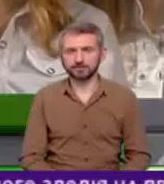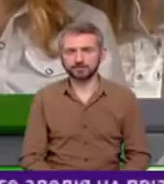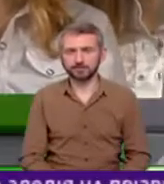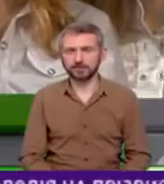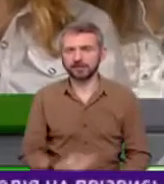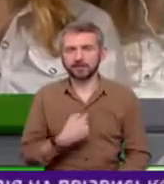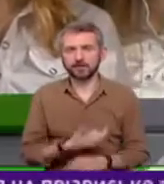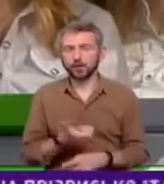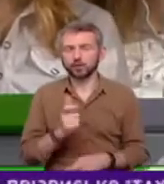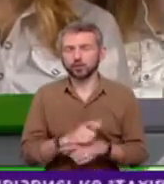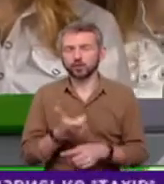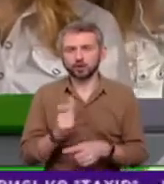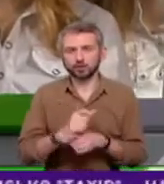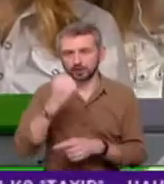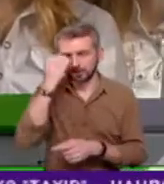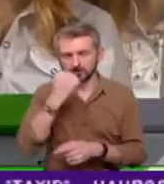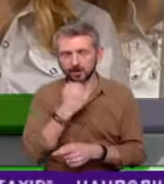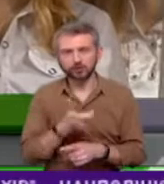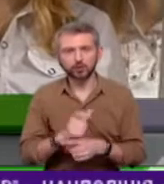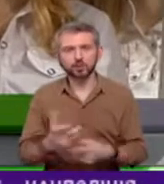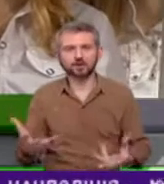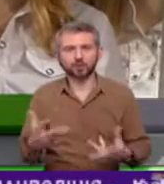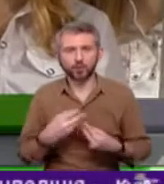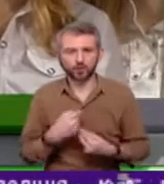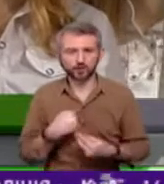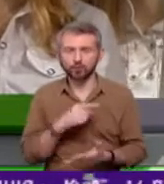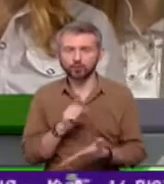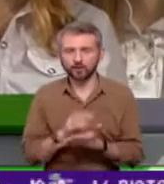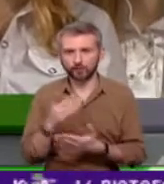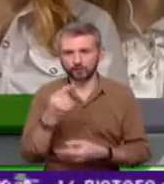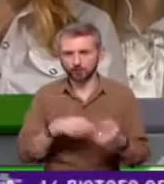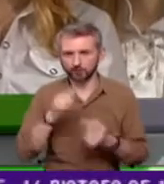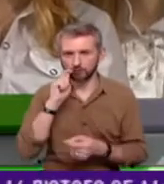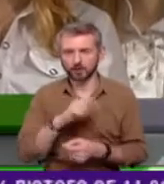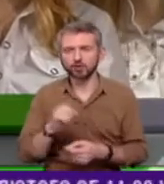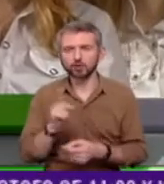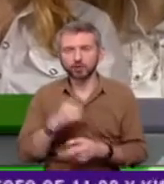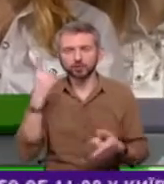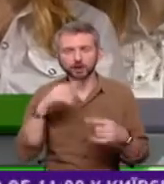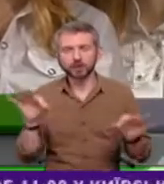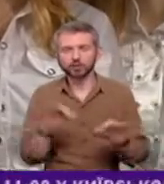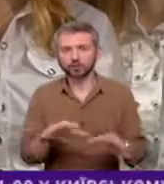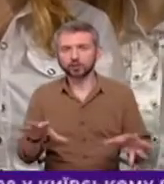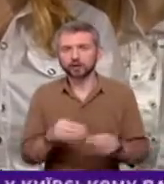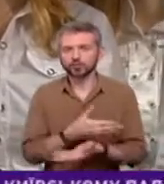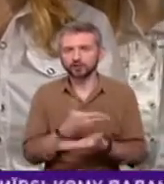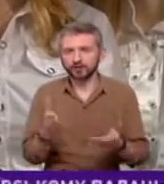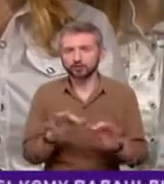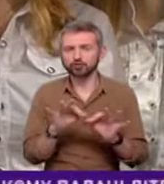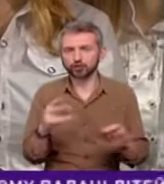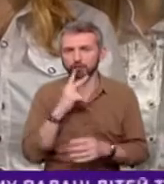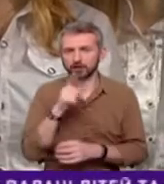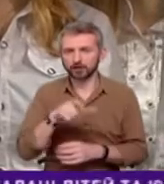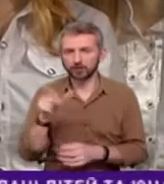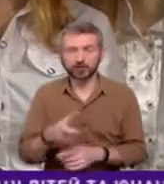Я дуже-дуже вдячний і дуже зворушений. Я обов'язково вернусь в Україну, аби творити музику разом з вами, з чудовими глядачами